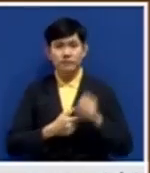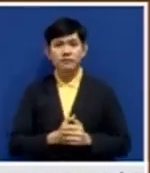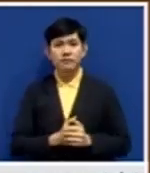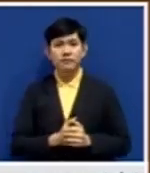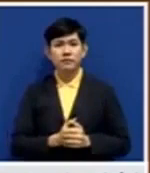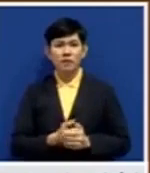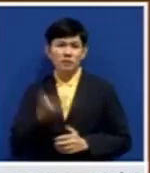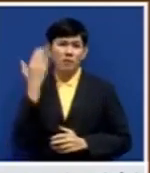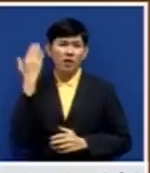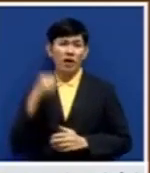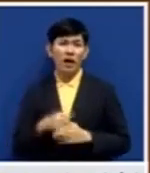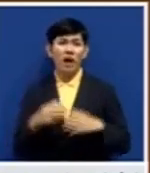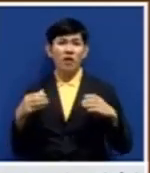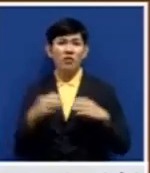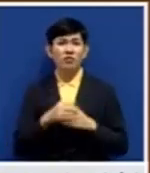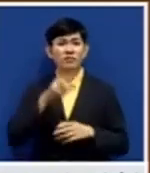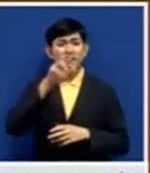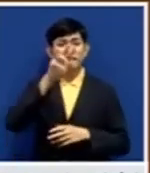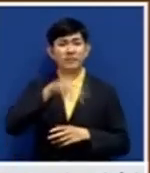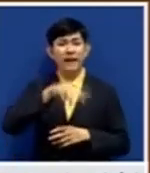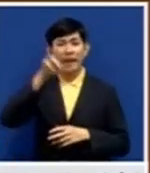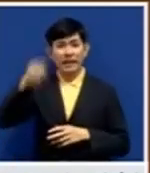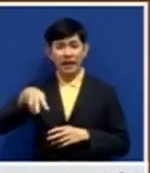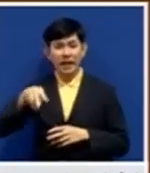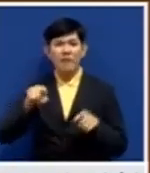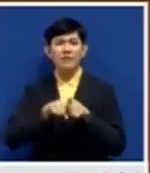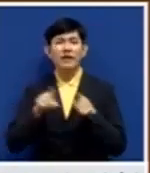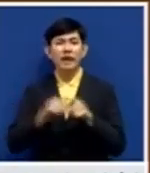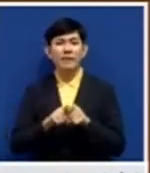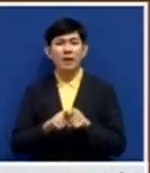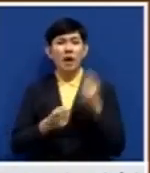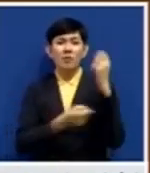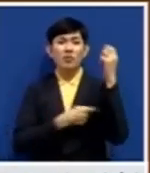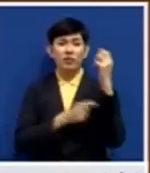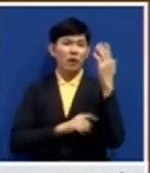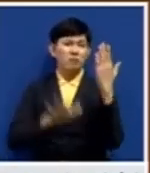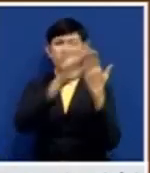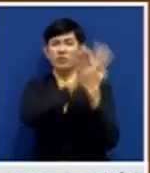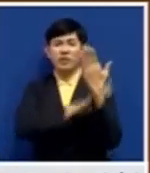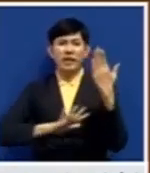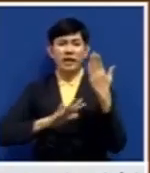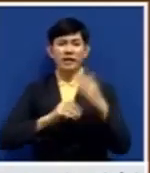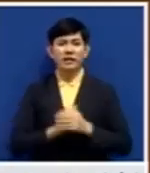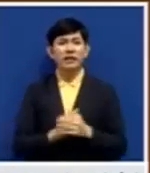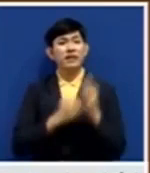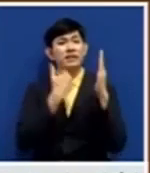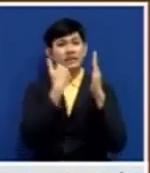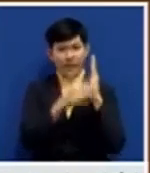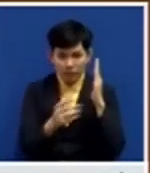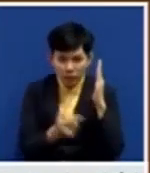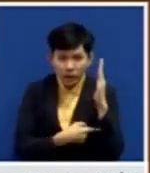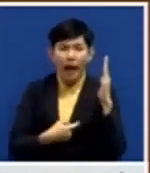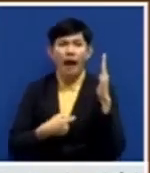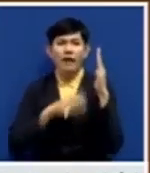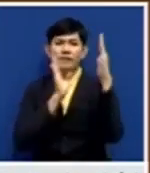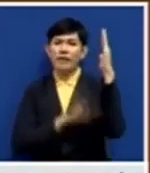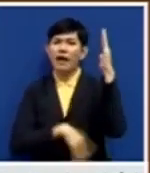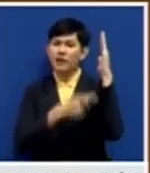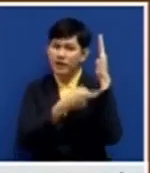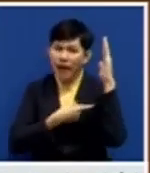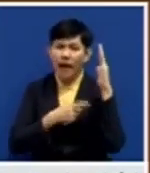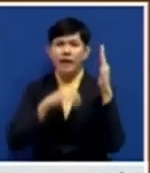งแต่เราอยู่สมัยไทยรักไทยนั่นแหละปลูกยางทั้งประเทศอีสานก็ปลูกใต้ก็ปลูก